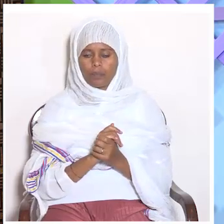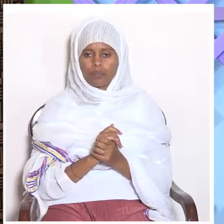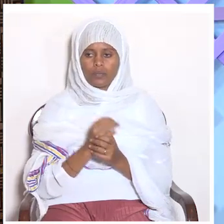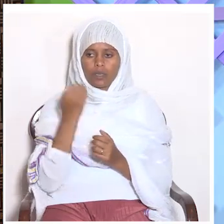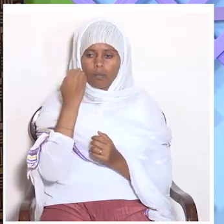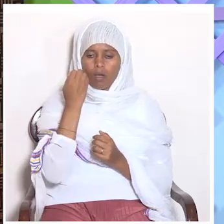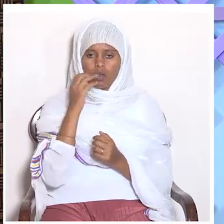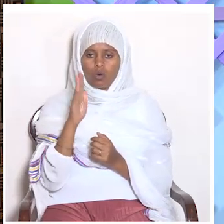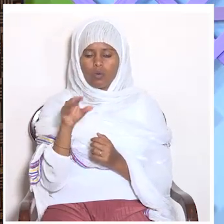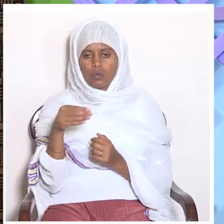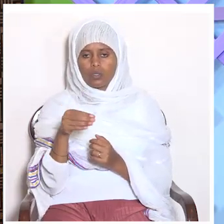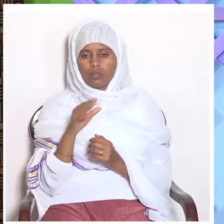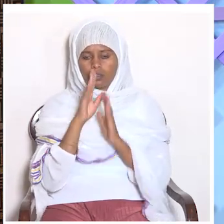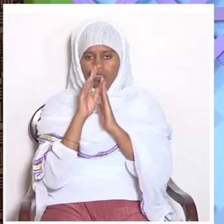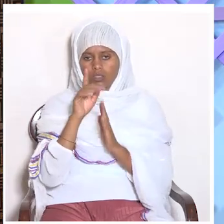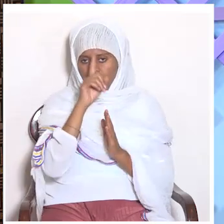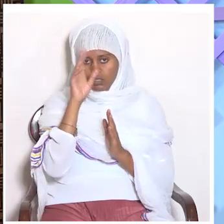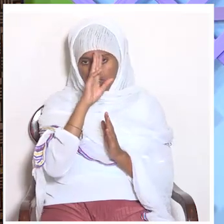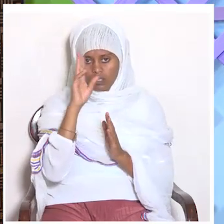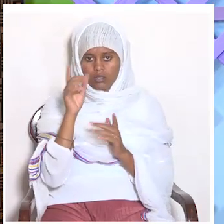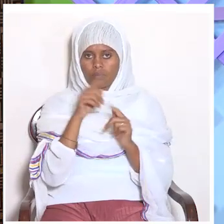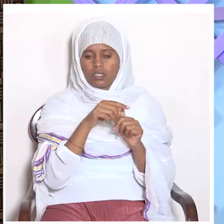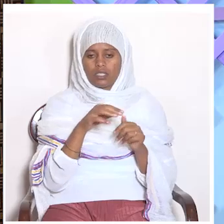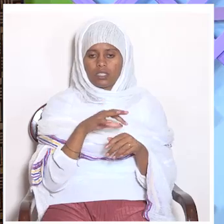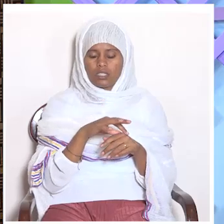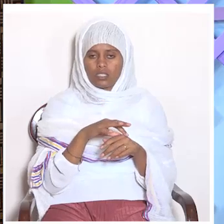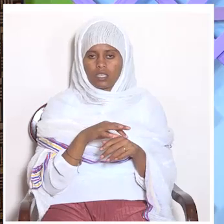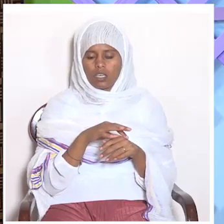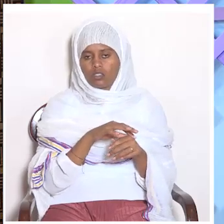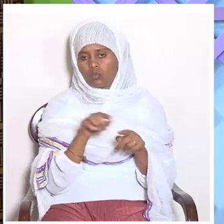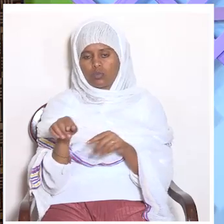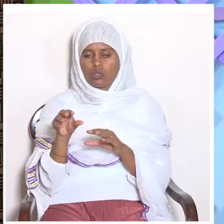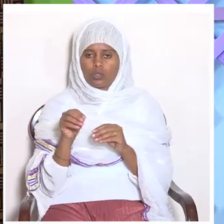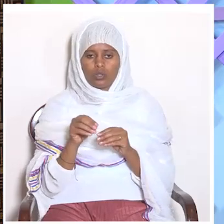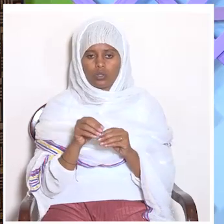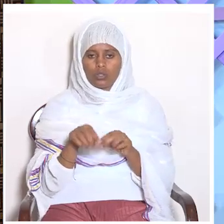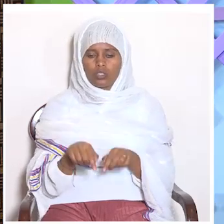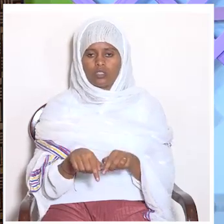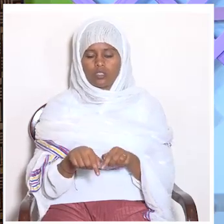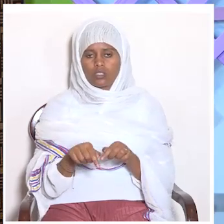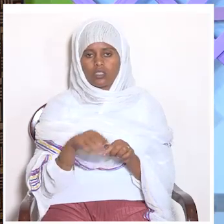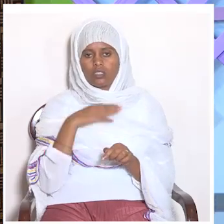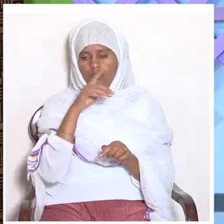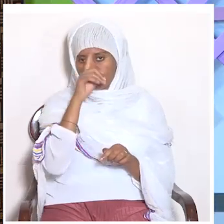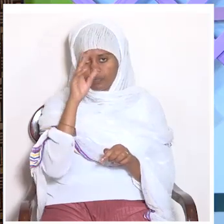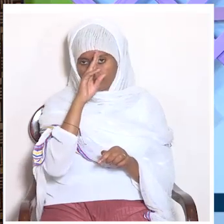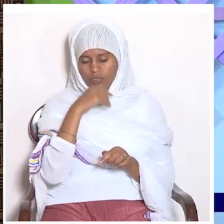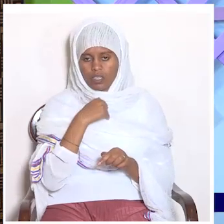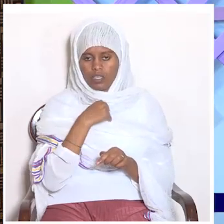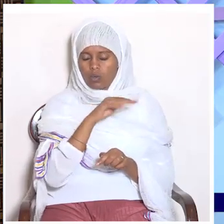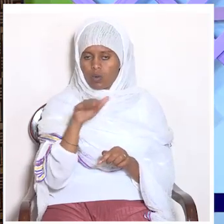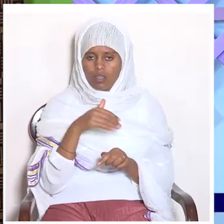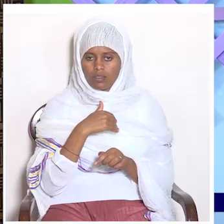ናይ ቅድስት ድንግል ማየ ጎቦ እዩ ቅድስት ድንግል ተወስደ ስጋ ዘው ዘፈልፈሎ እዩ እሞ እዚ ቅድስት